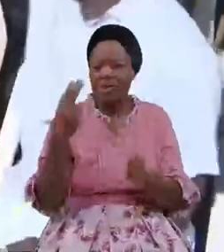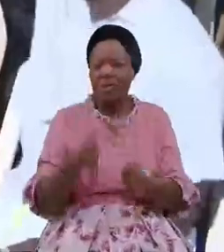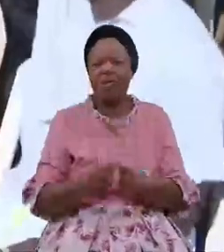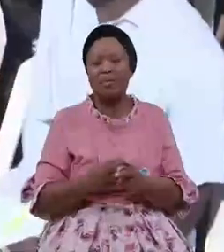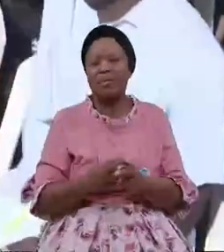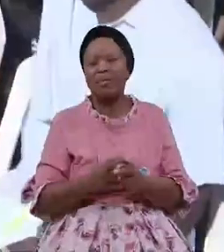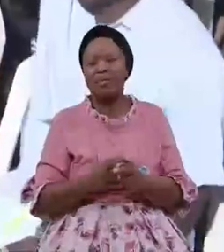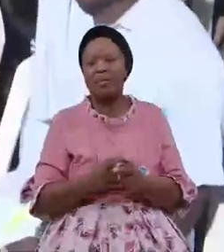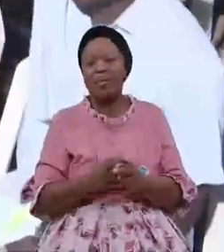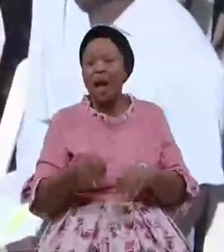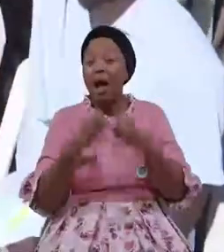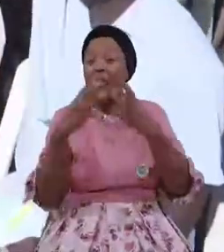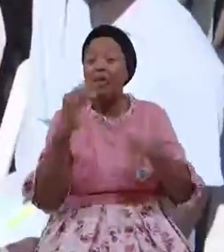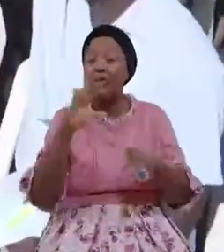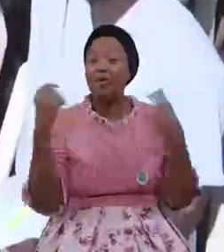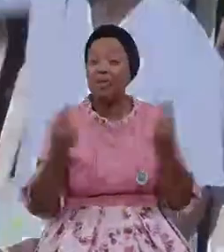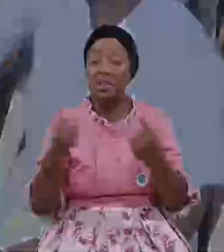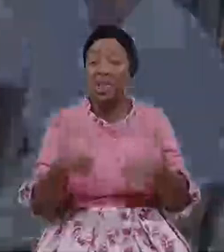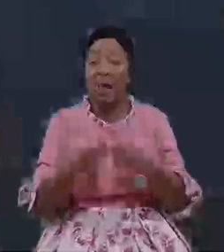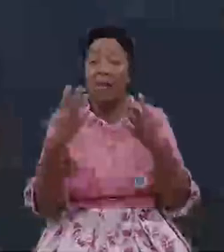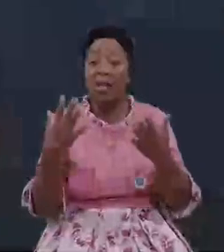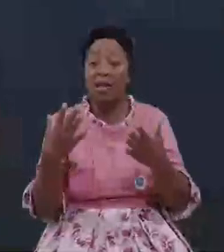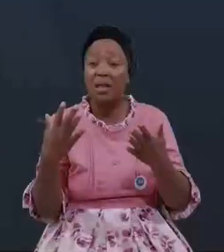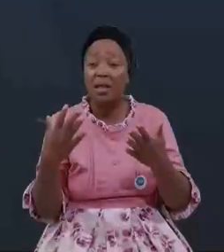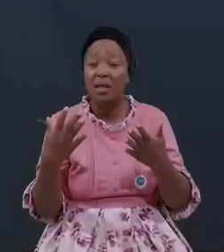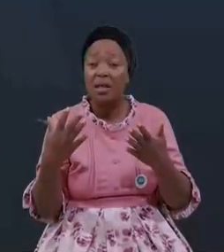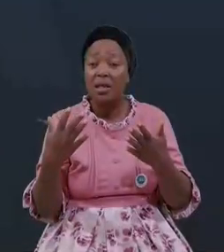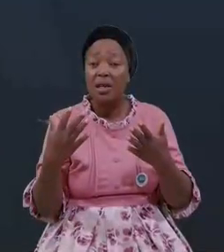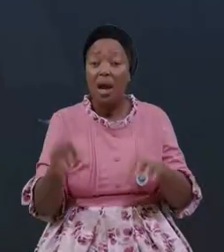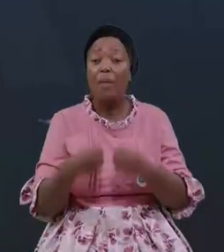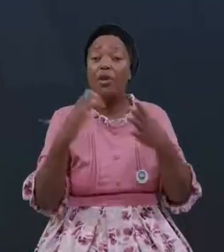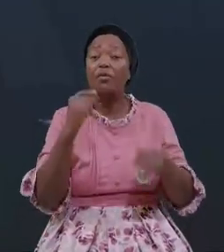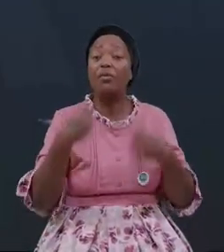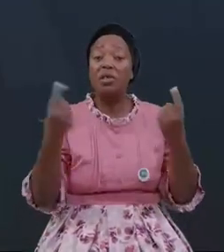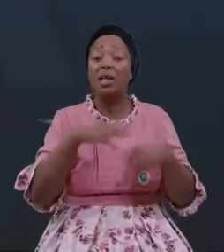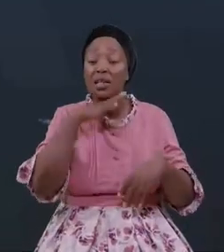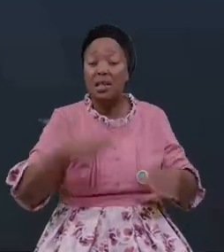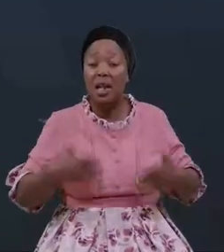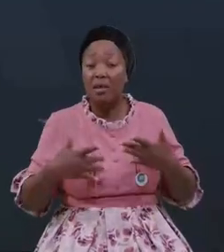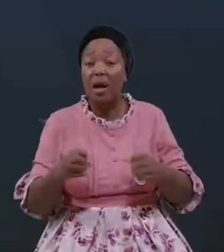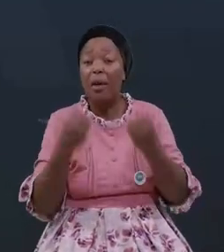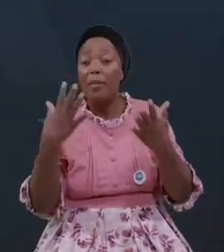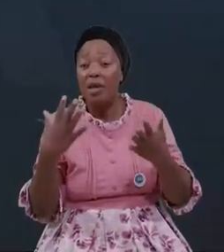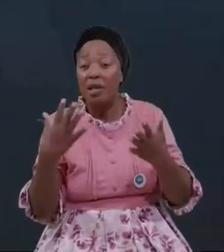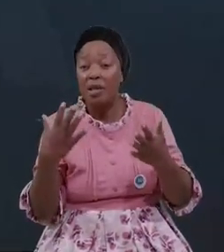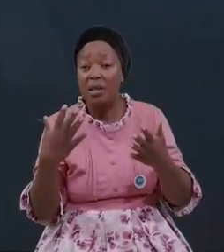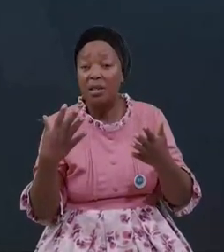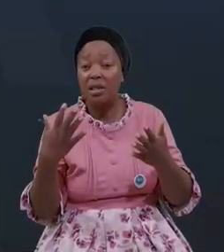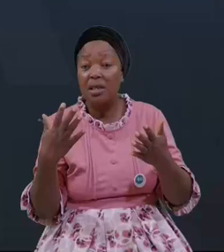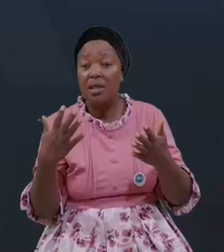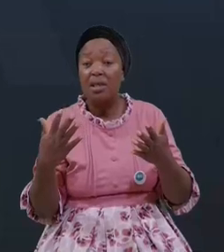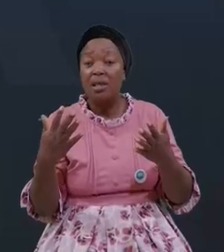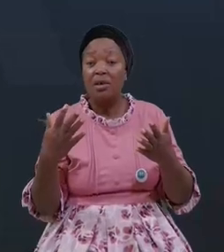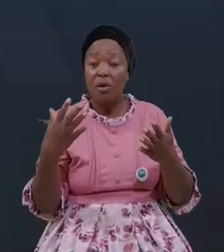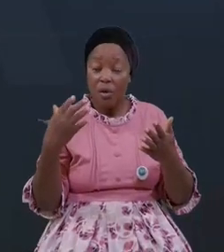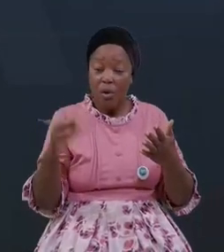ô combien de vos péchés combien de vos iniquités combi